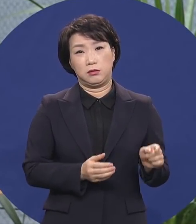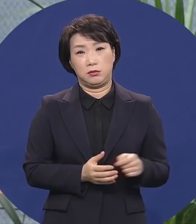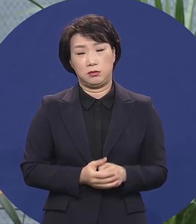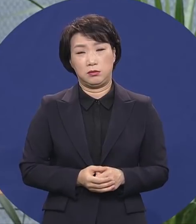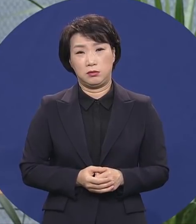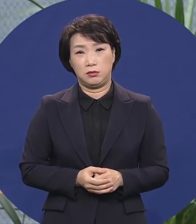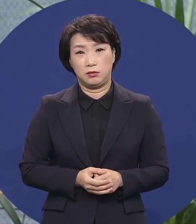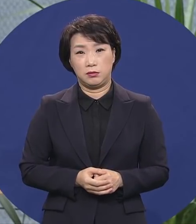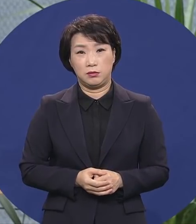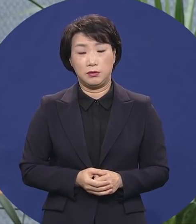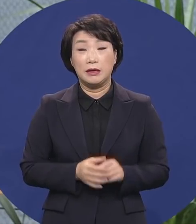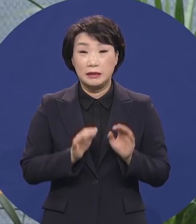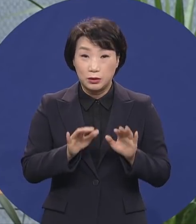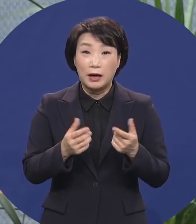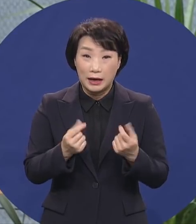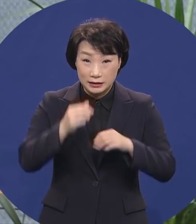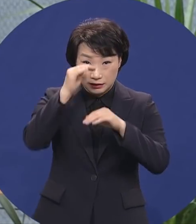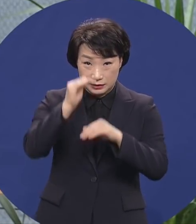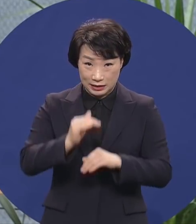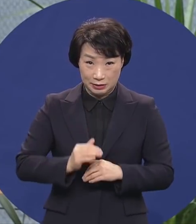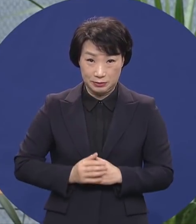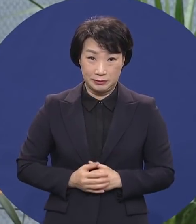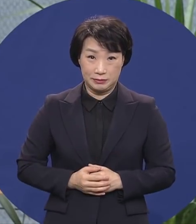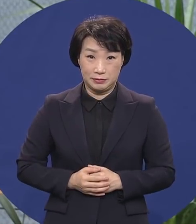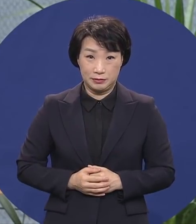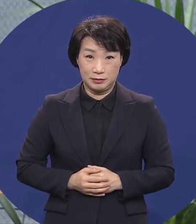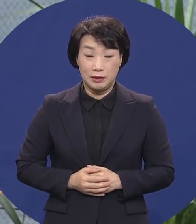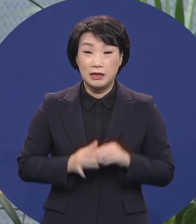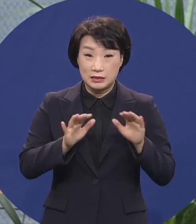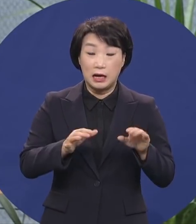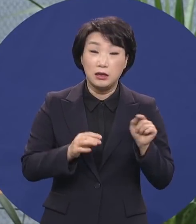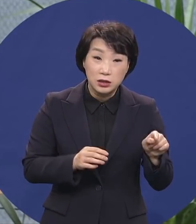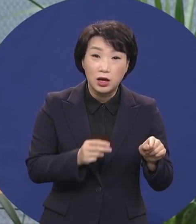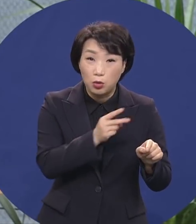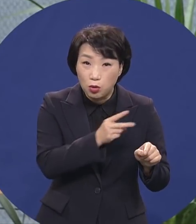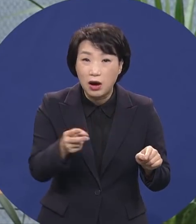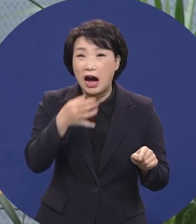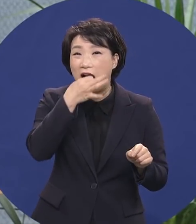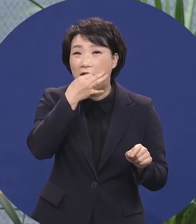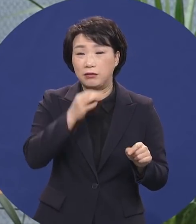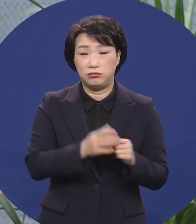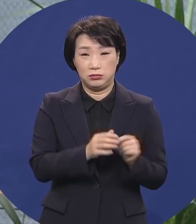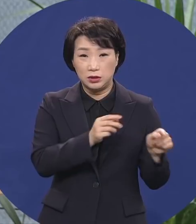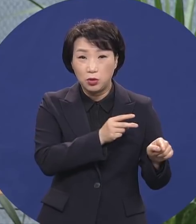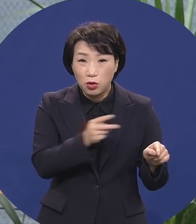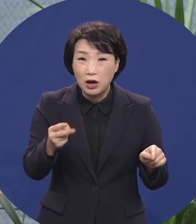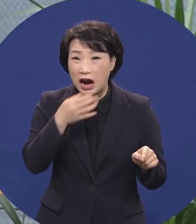이런 얘기예요. 욕심이거든 그게요.